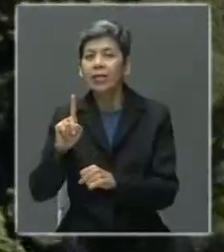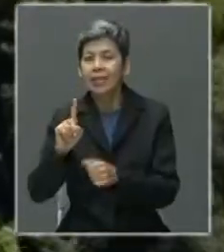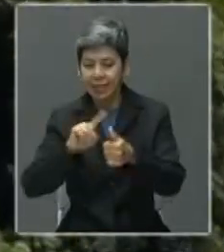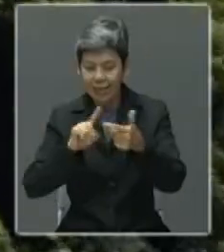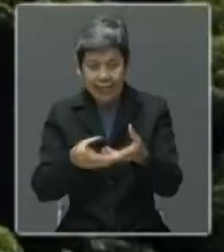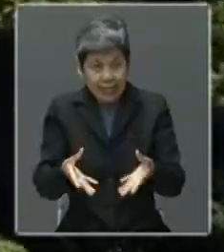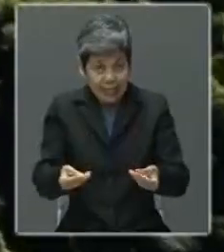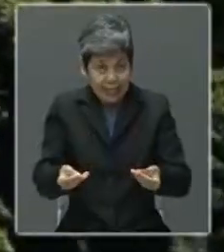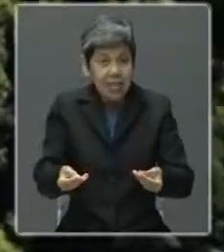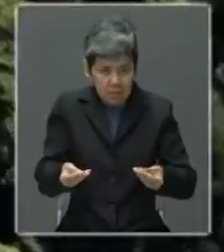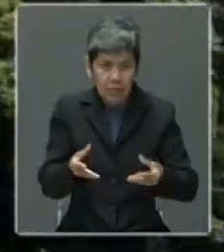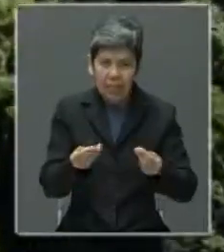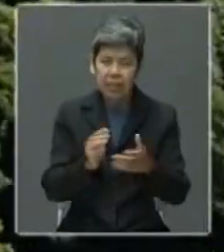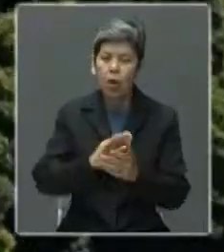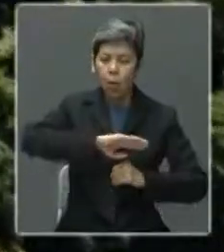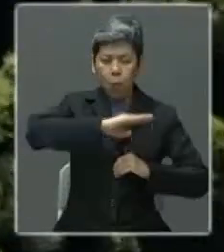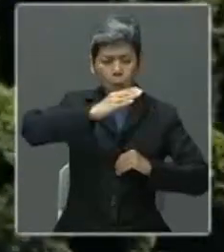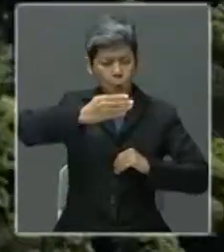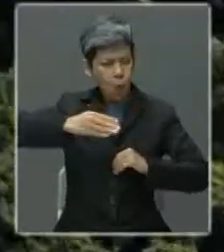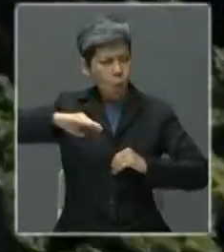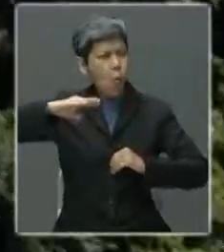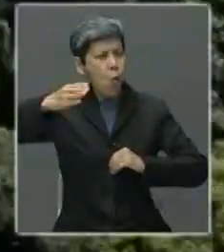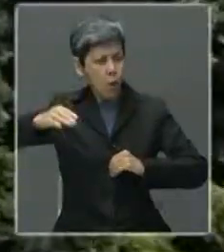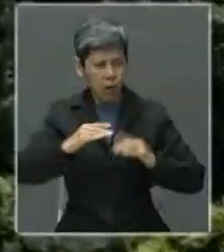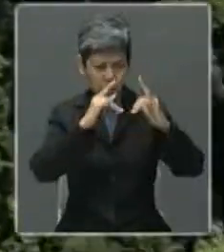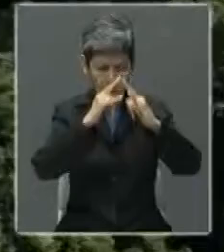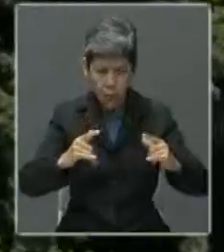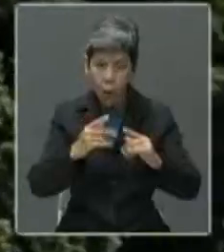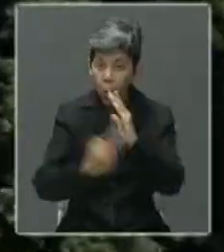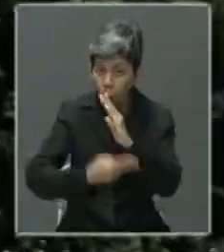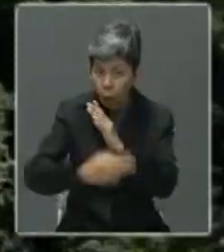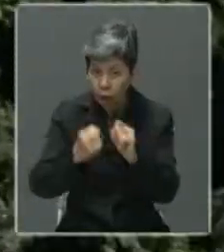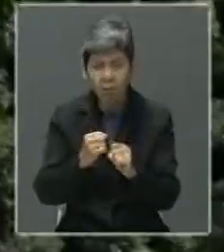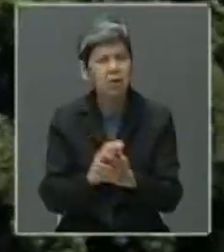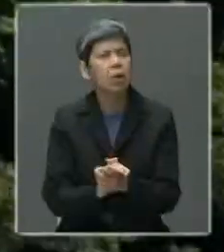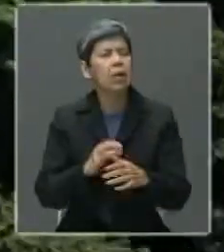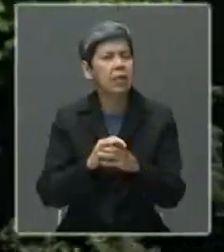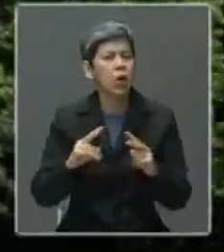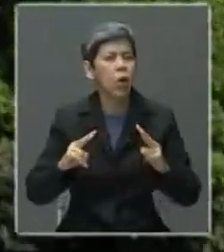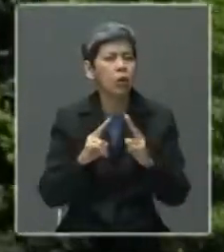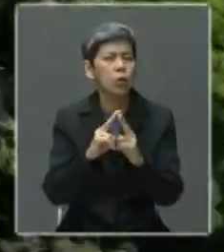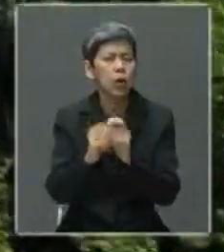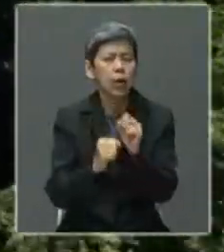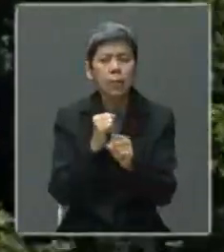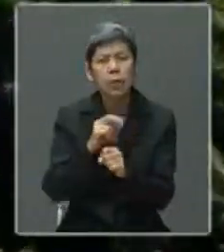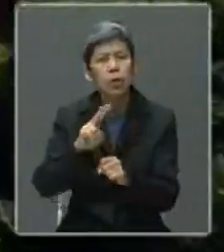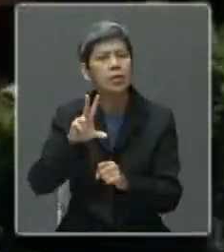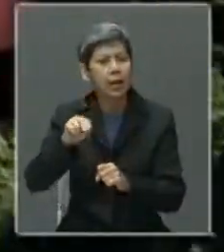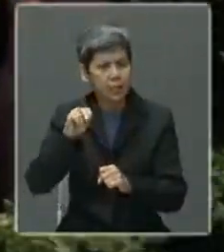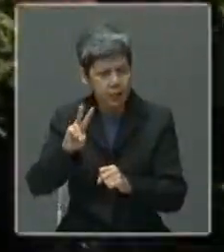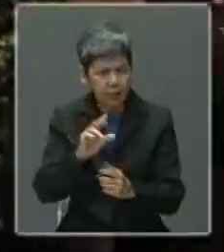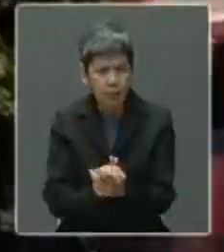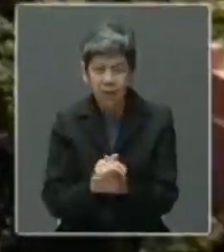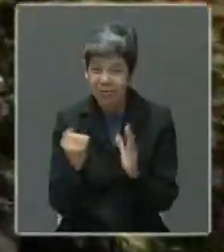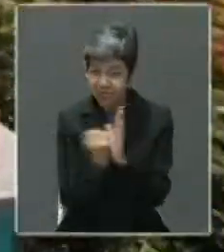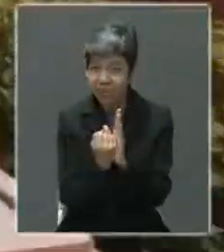ที่ดินดังกล่าวเป็นที่เขาที่ภูเขาซึ่งเป็นการฝ่าฝืนกฎกระทรวงฉบับที่13พ.ศ. 2537